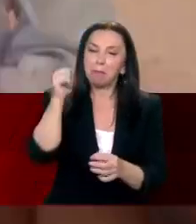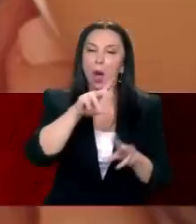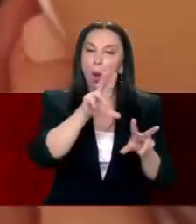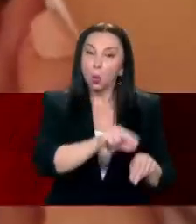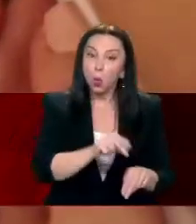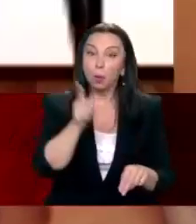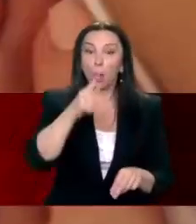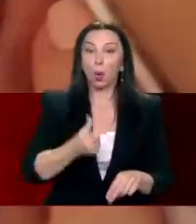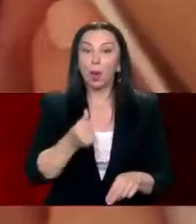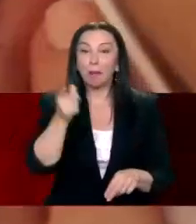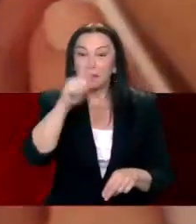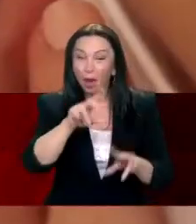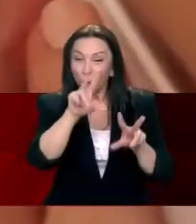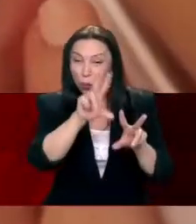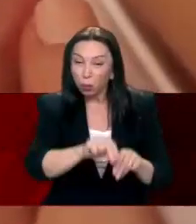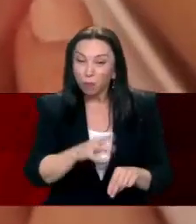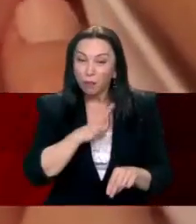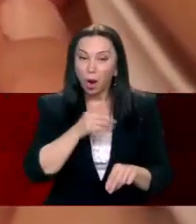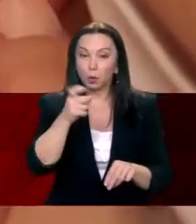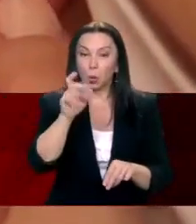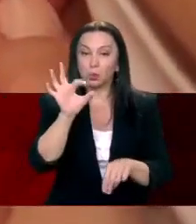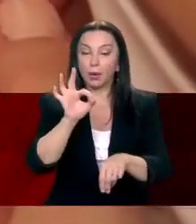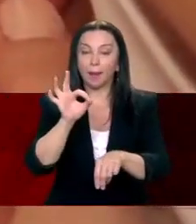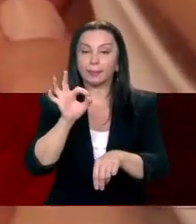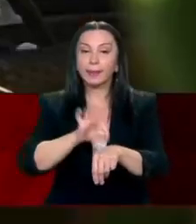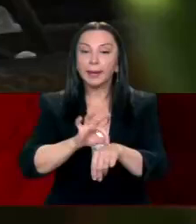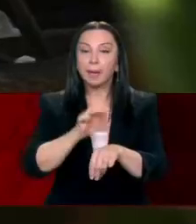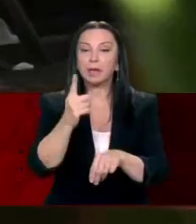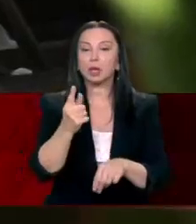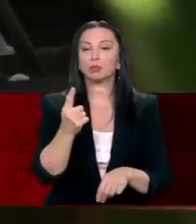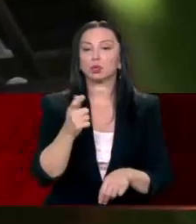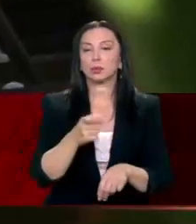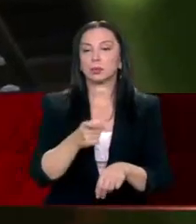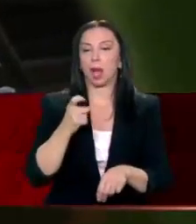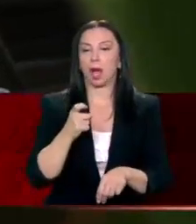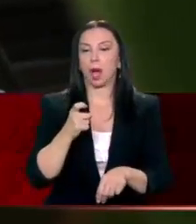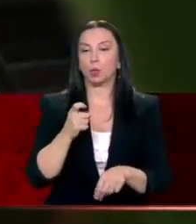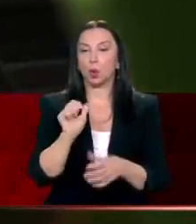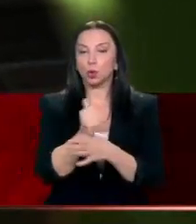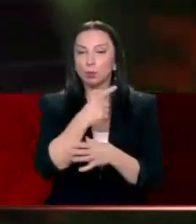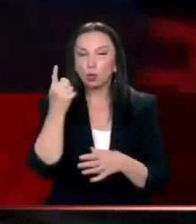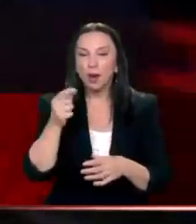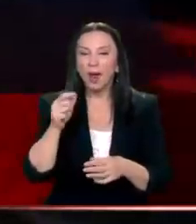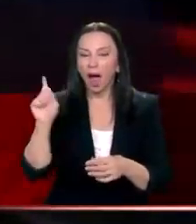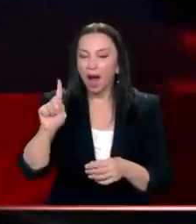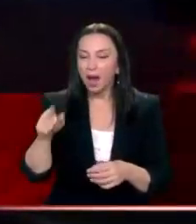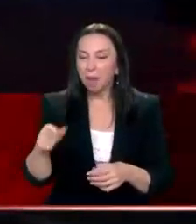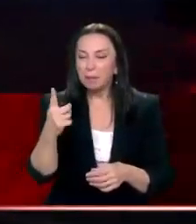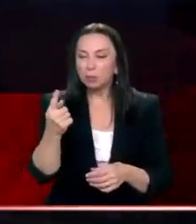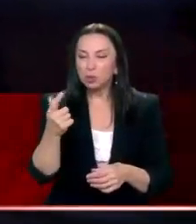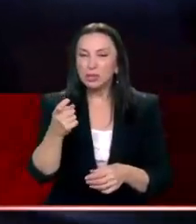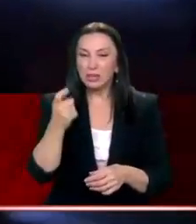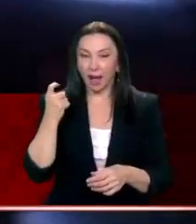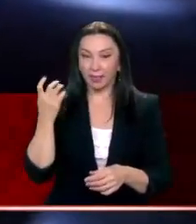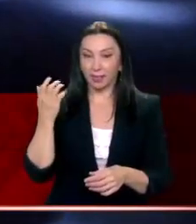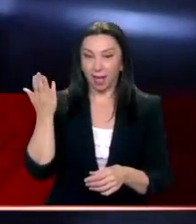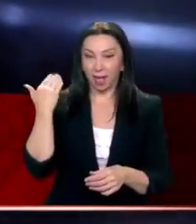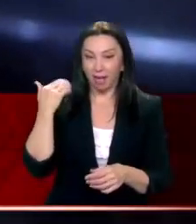uyarıyor. Tekrar yatmanız için kriter 90 dakika yani 1,5 saat. Uzmanlara göre eğer alarm sürenize 1,5 saat